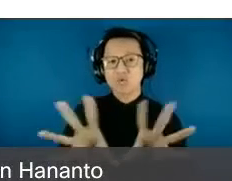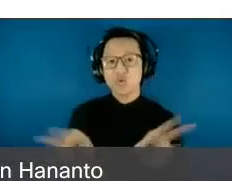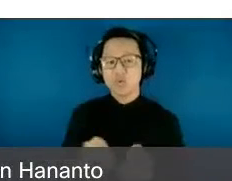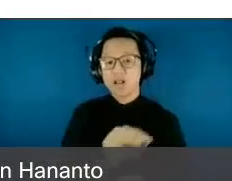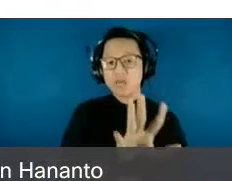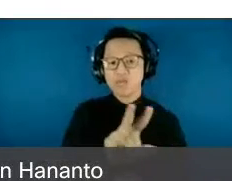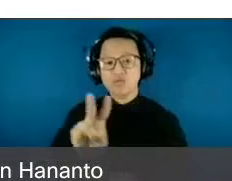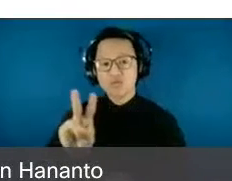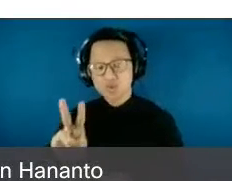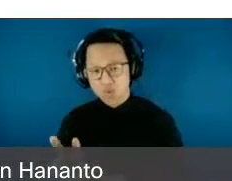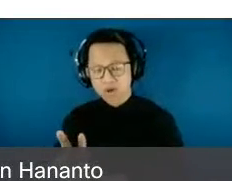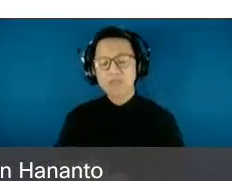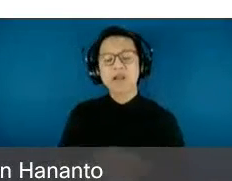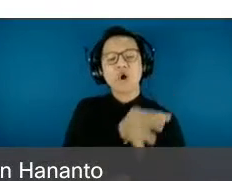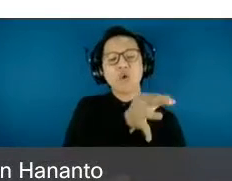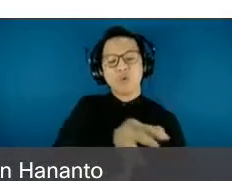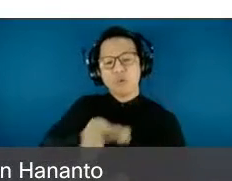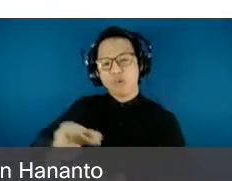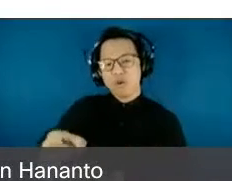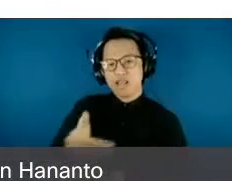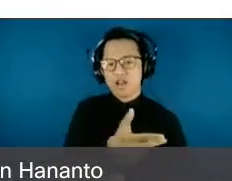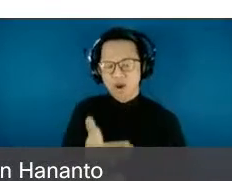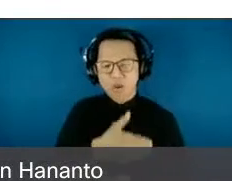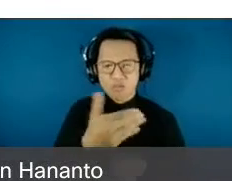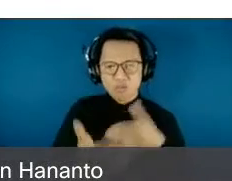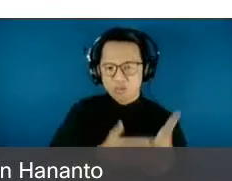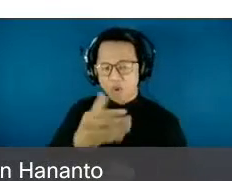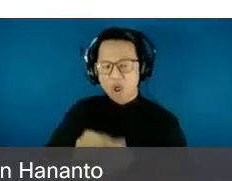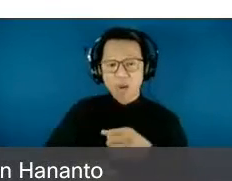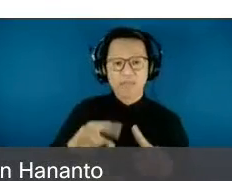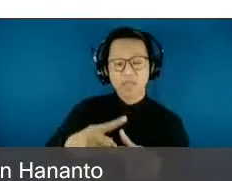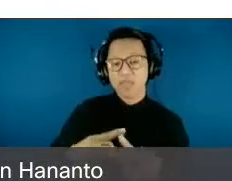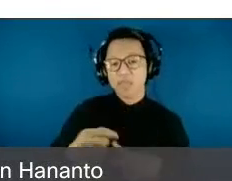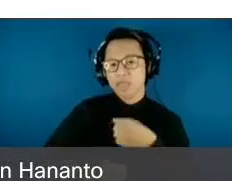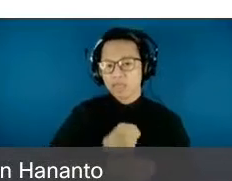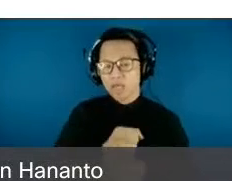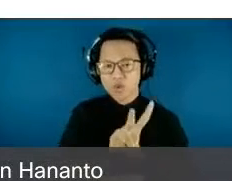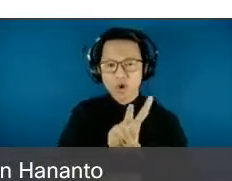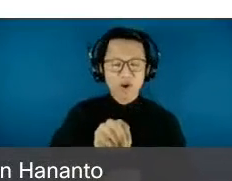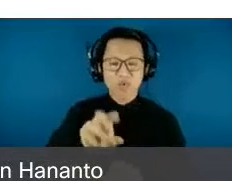52 stores di 20 kota di Indonesia dan mulai beroperasi di tahun 2013.